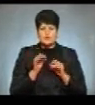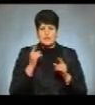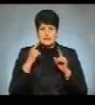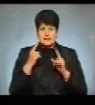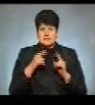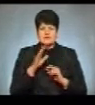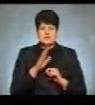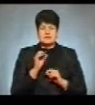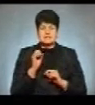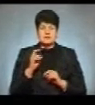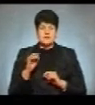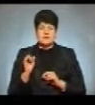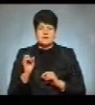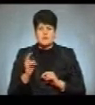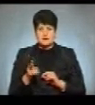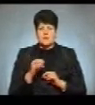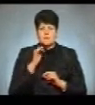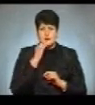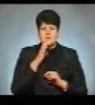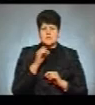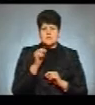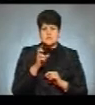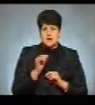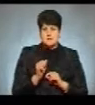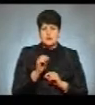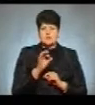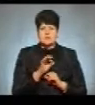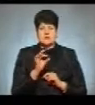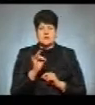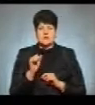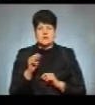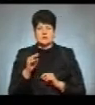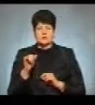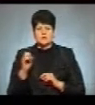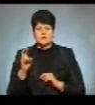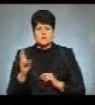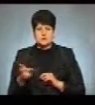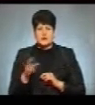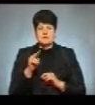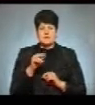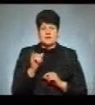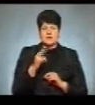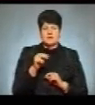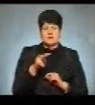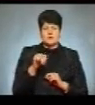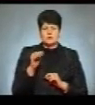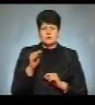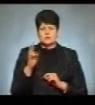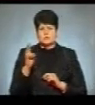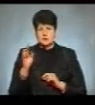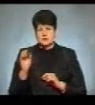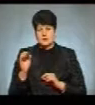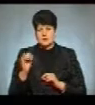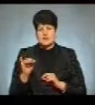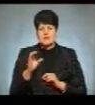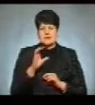серця», «Бурмотійко і Даринка», «Баба Саба», Оксана Ратушняк, «Хмарка без опадів», Ярослава Підлужної, «Дзень зелень новий день», Сергія